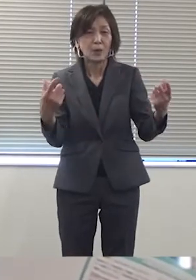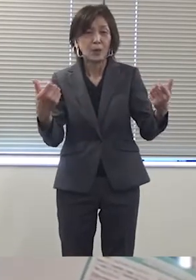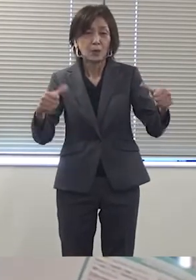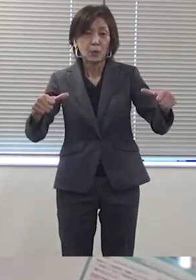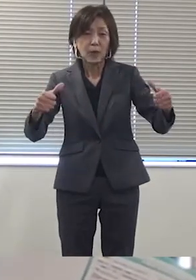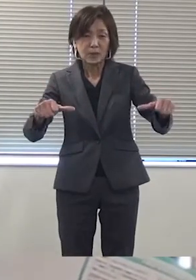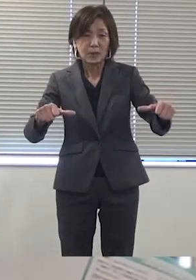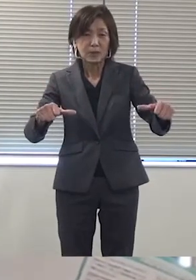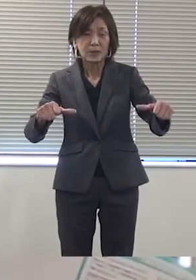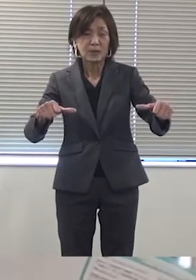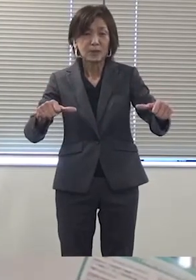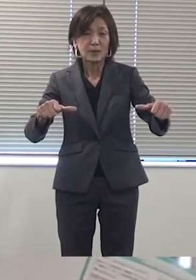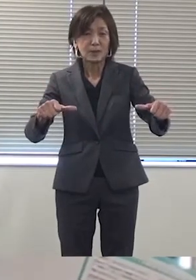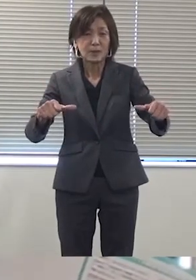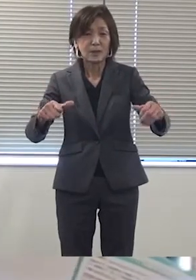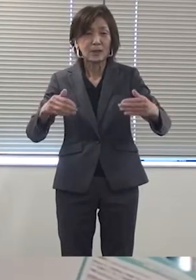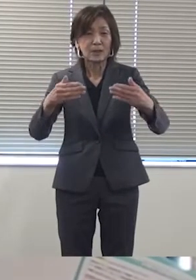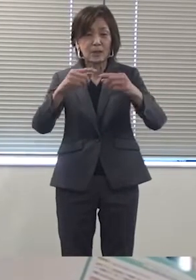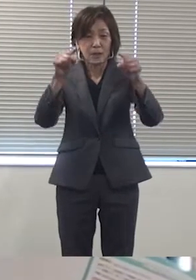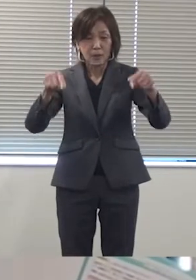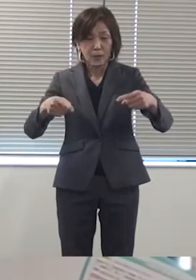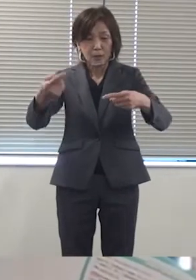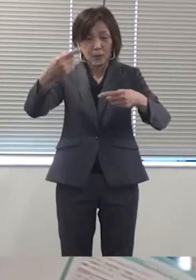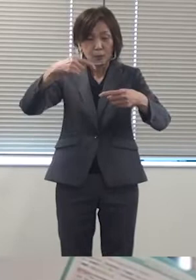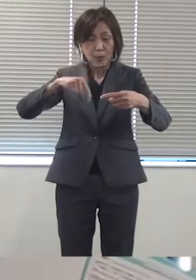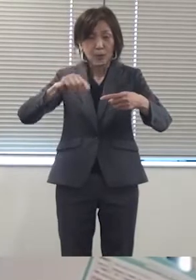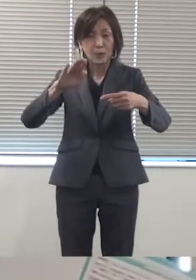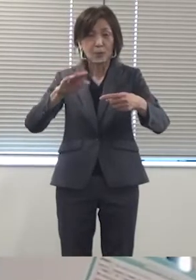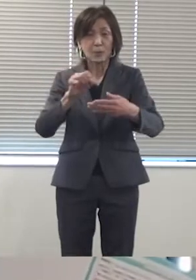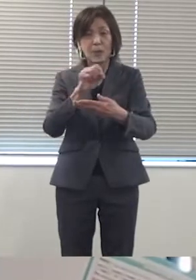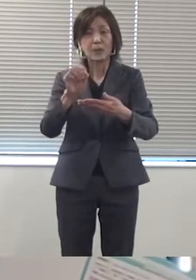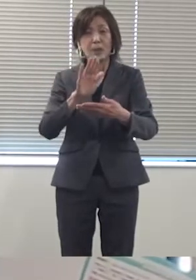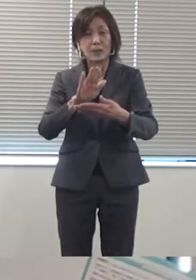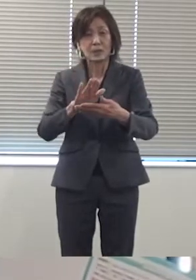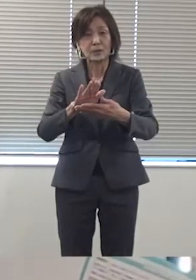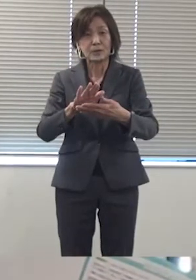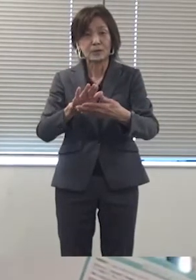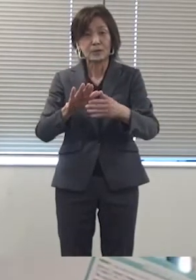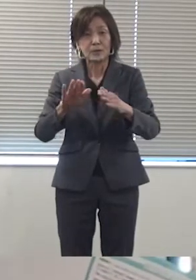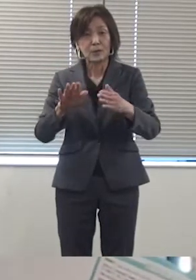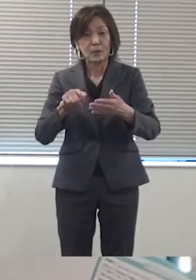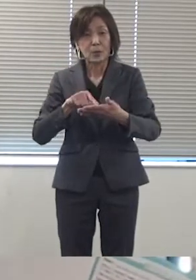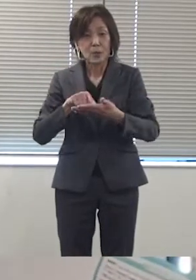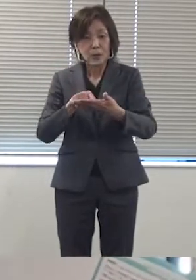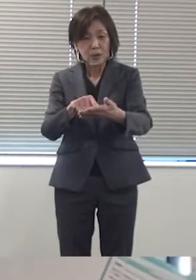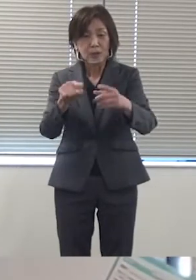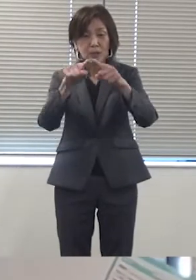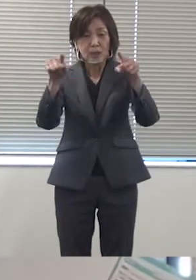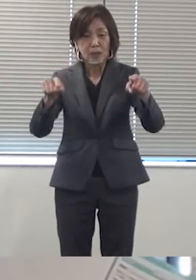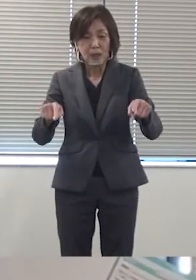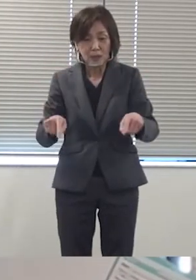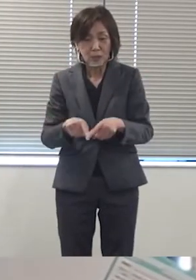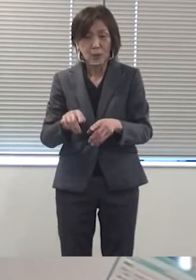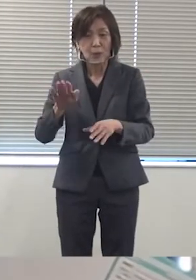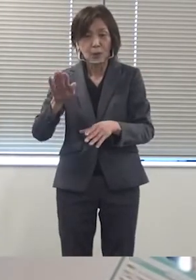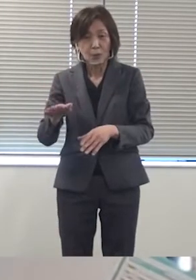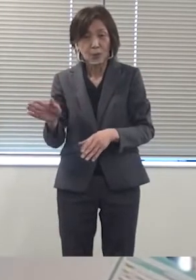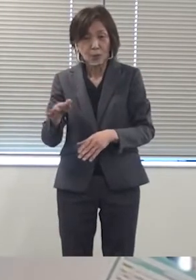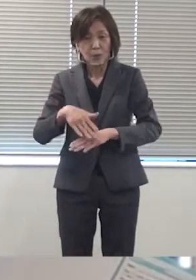申請書をですね、今日から、各役所の窓口等で配布を始めてま